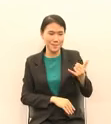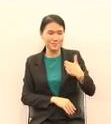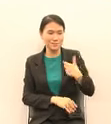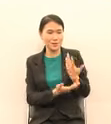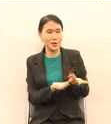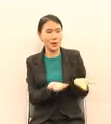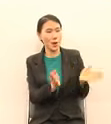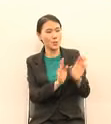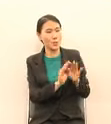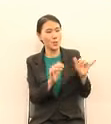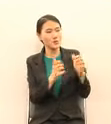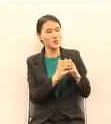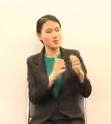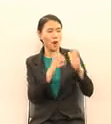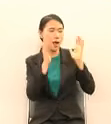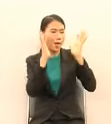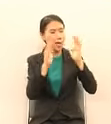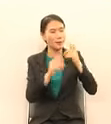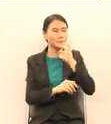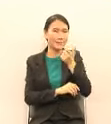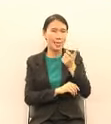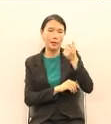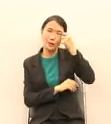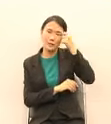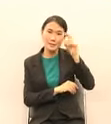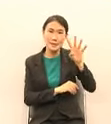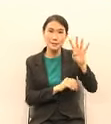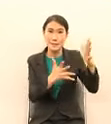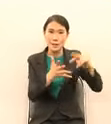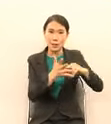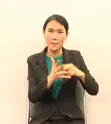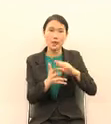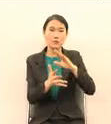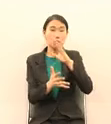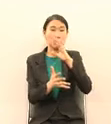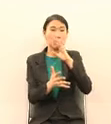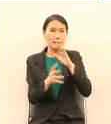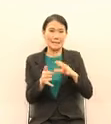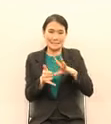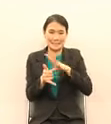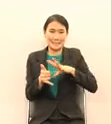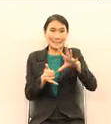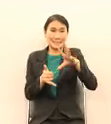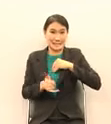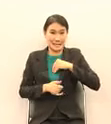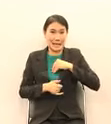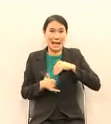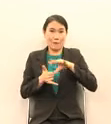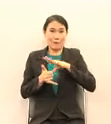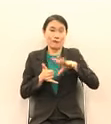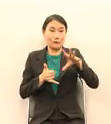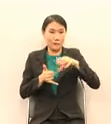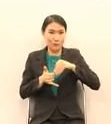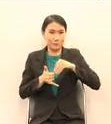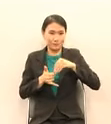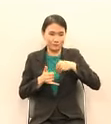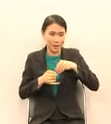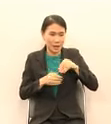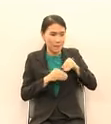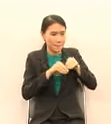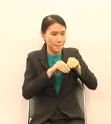ไม่ไปสมมติว่าเขาคือเชื้อขึ้นที่เขาไม่เอาเชื้อขึ้นเชื้อในตัวเขาเนี่ยไป